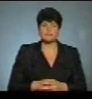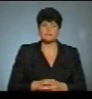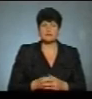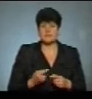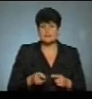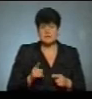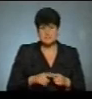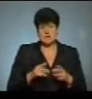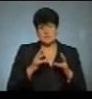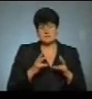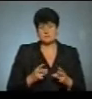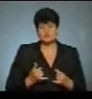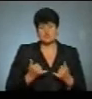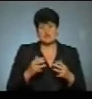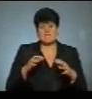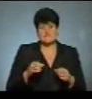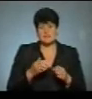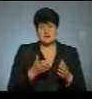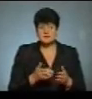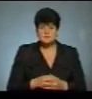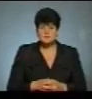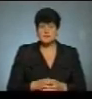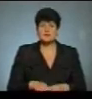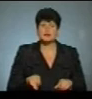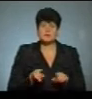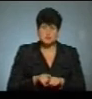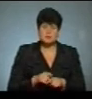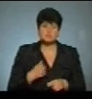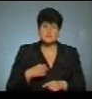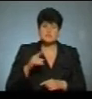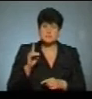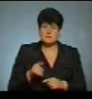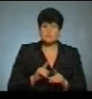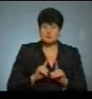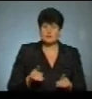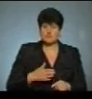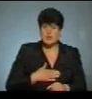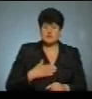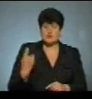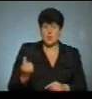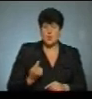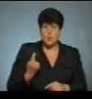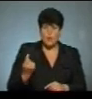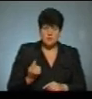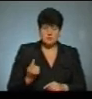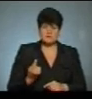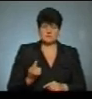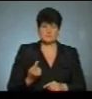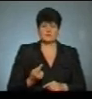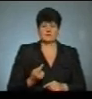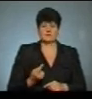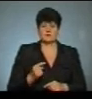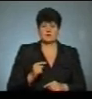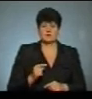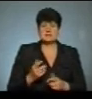це небезпечно для влади. Також, ну, ми знаємо, що особливо наша область в контексті економічного аспекту